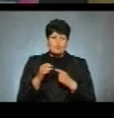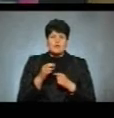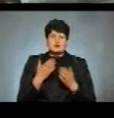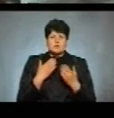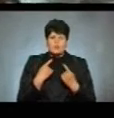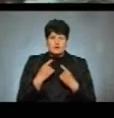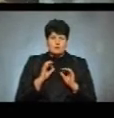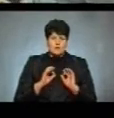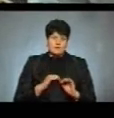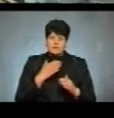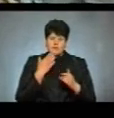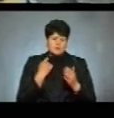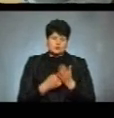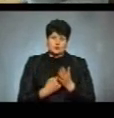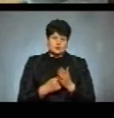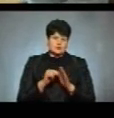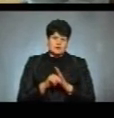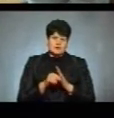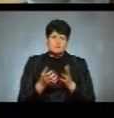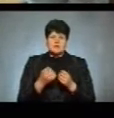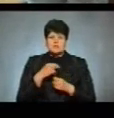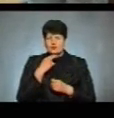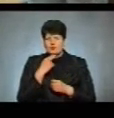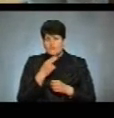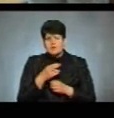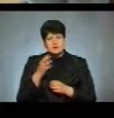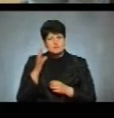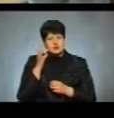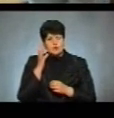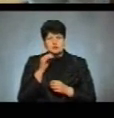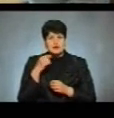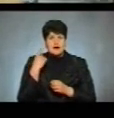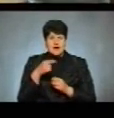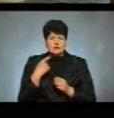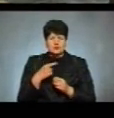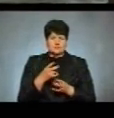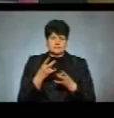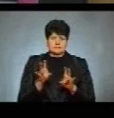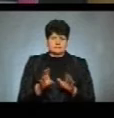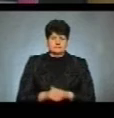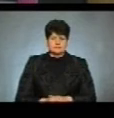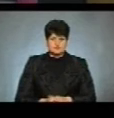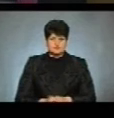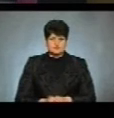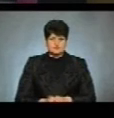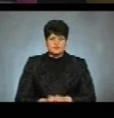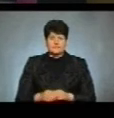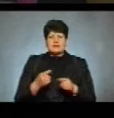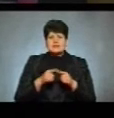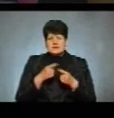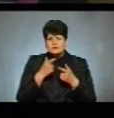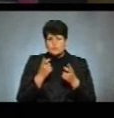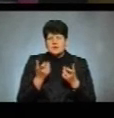говорив прокурор, не мають доказового значення, тому брати їх до уваги та прослуховувати аудіозаписи не варто. Та інформація, яку